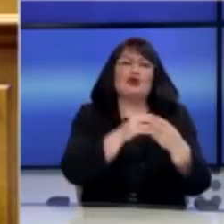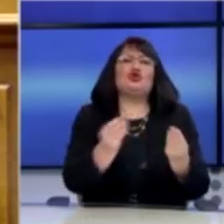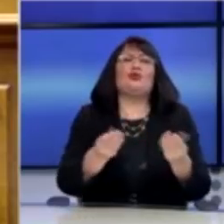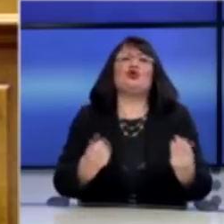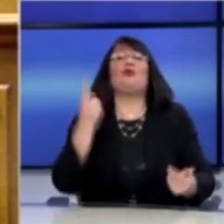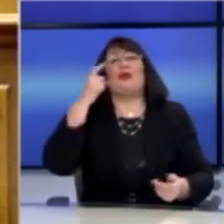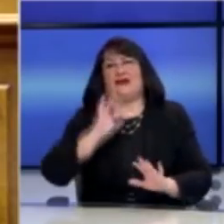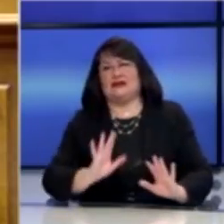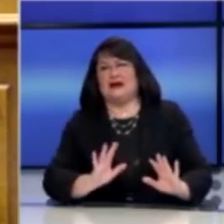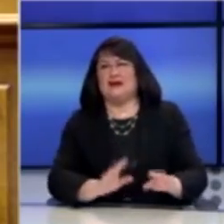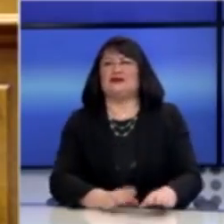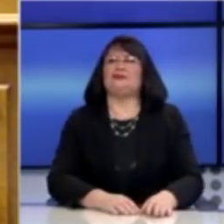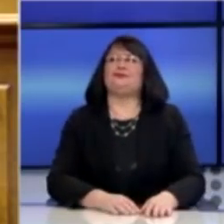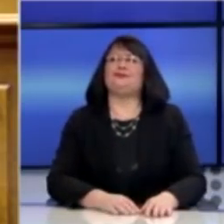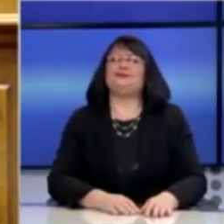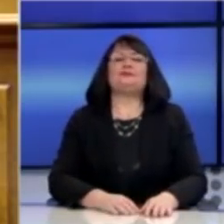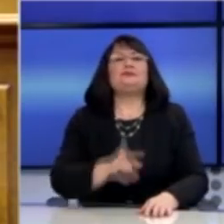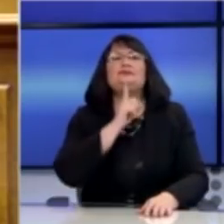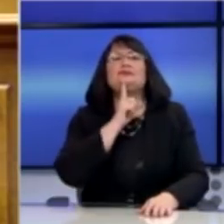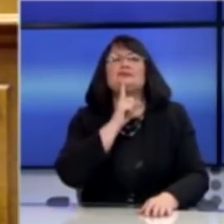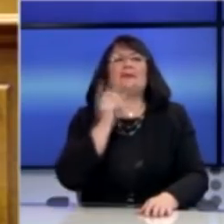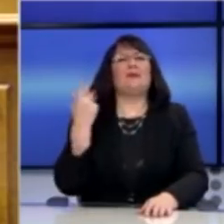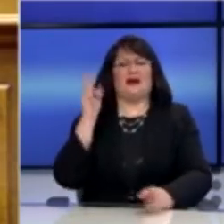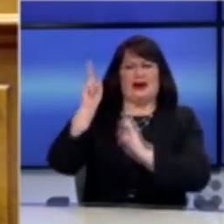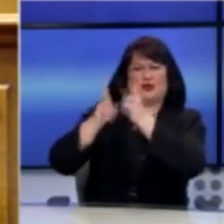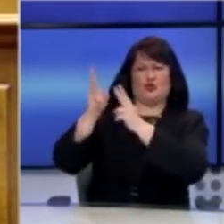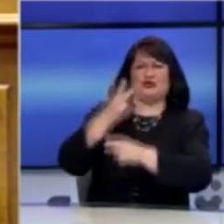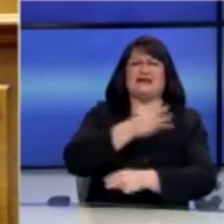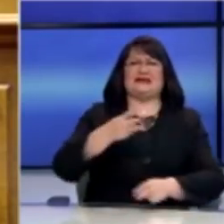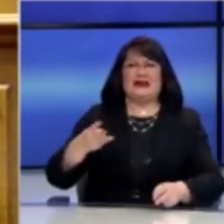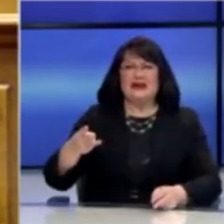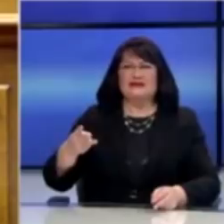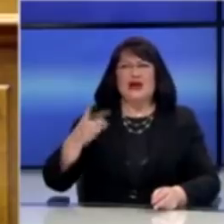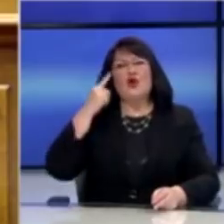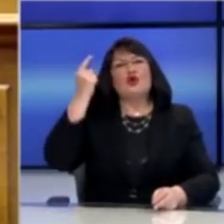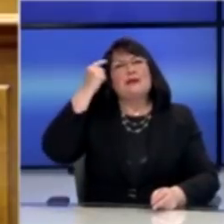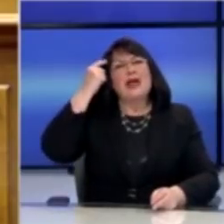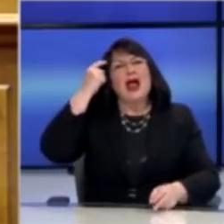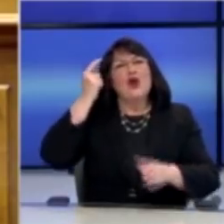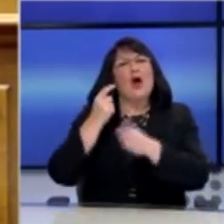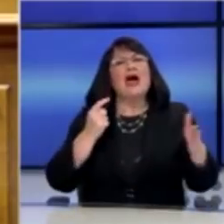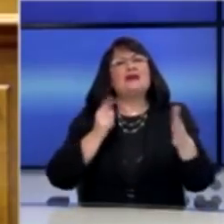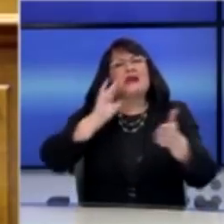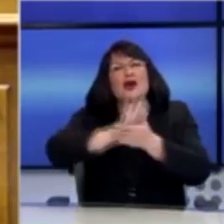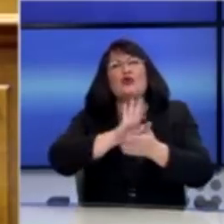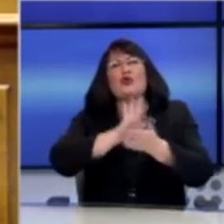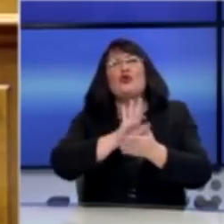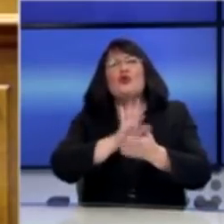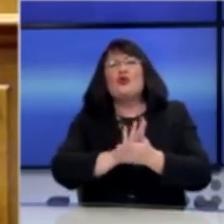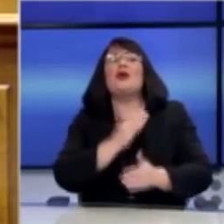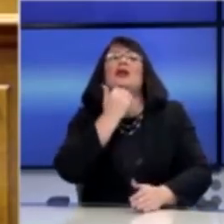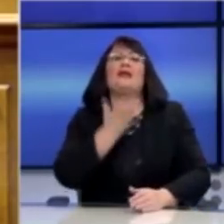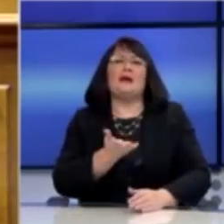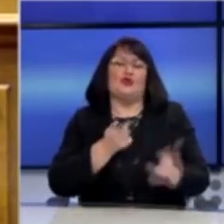τρόπο. Ακριβώς βέβαια όπως εσείς κατηγορούσατε πριν το ΣΥΡΙΖΑ πως οι αιμονές του, οι αριστερές, δεν τον άφηναν να